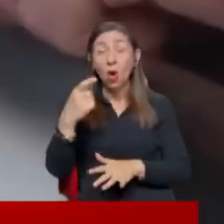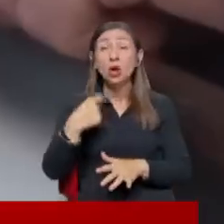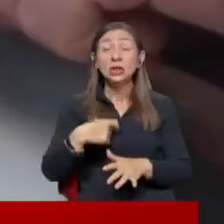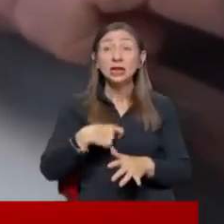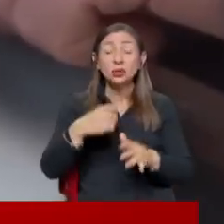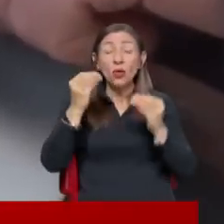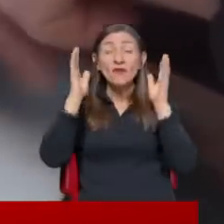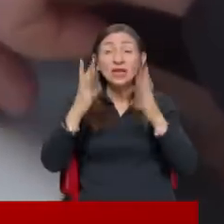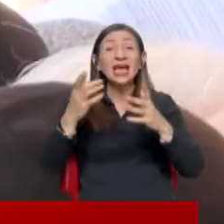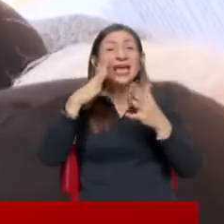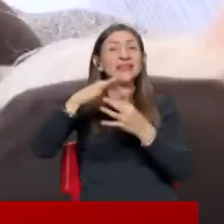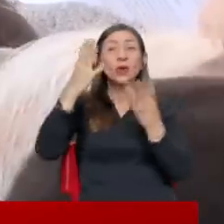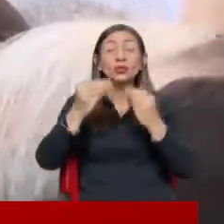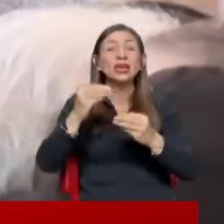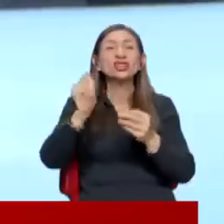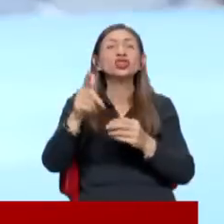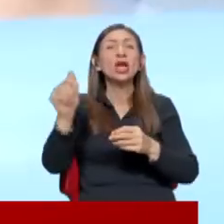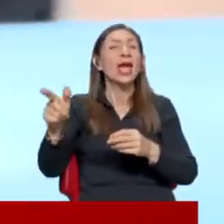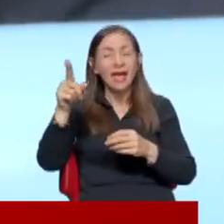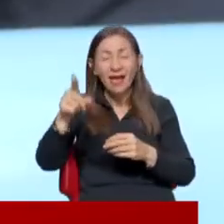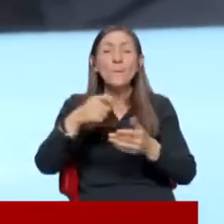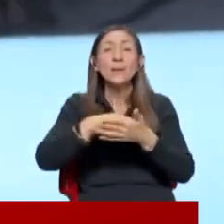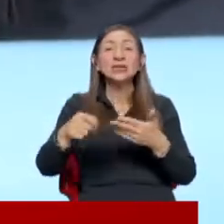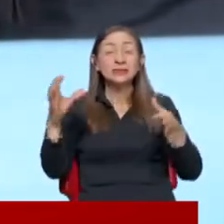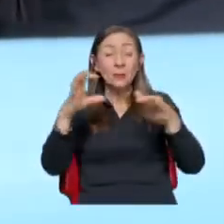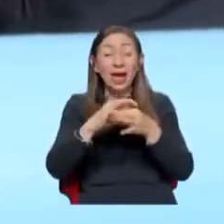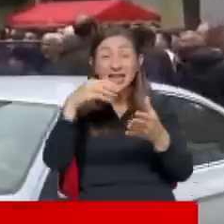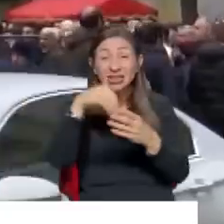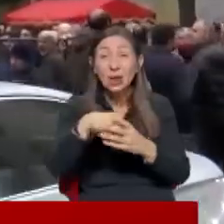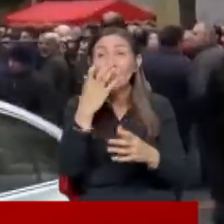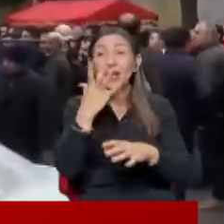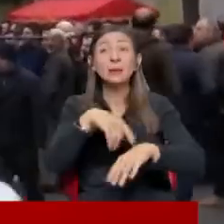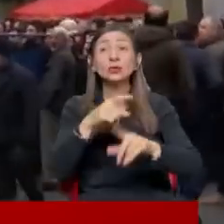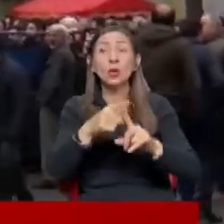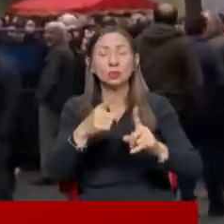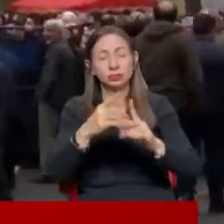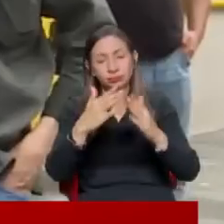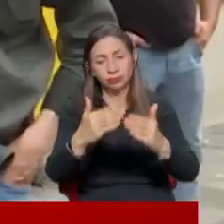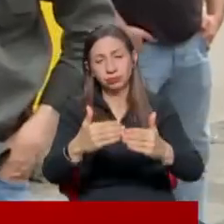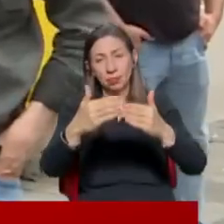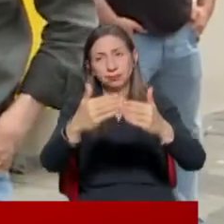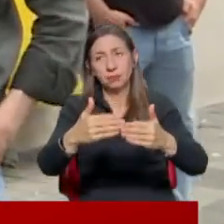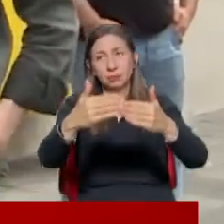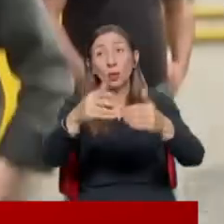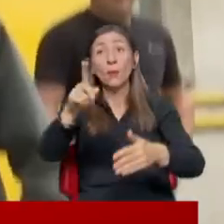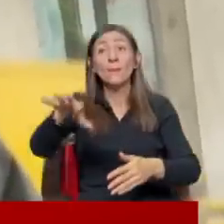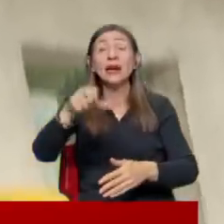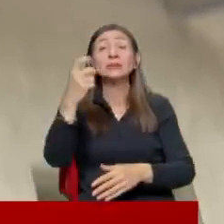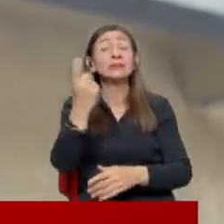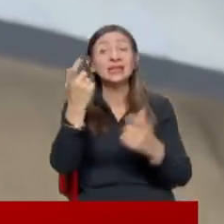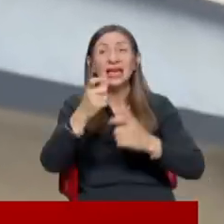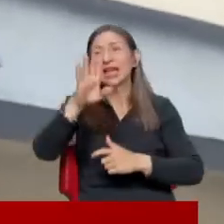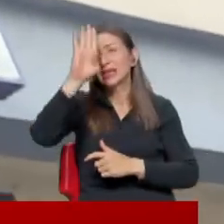Özellikle nüfusun yoğun olduğu ilçelerde maaşların bağlanması için bekleme süresi uzadıkça uzuyor. O merkezlerden biri